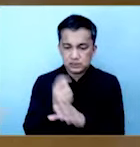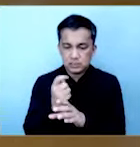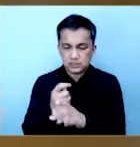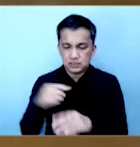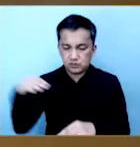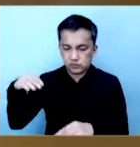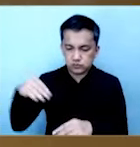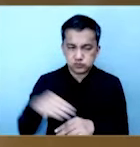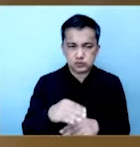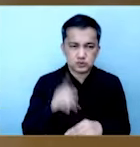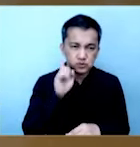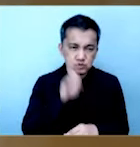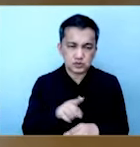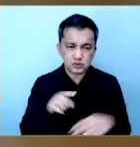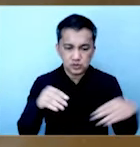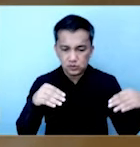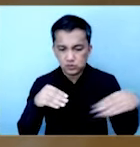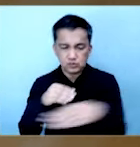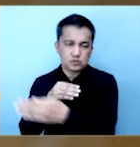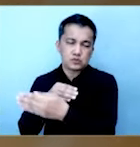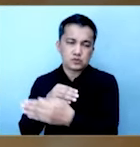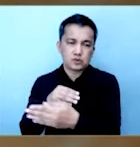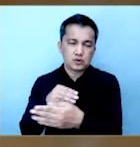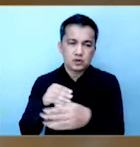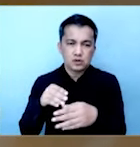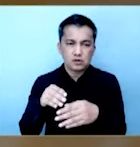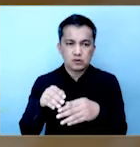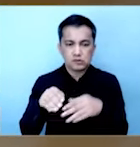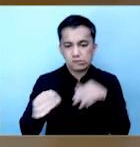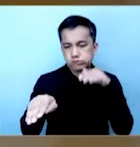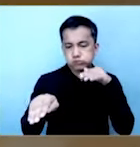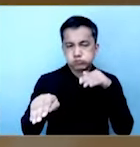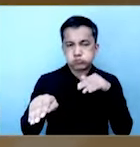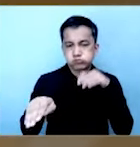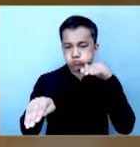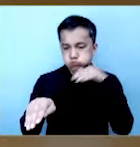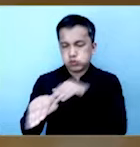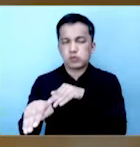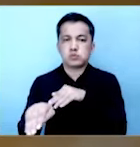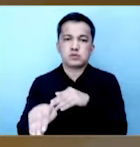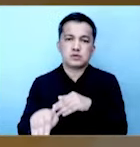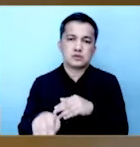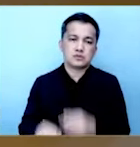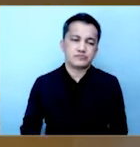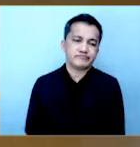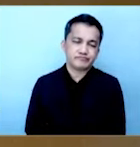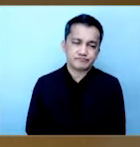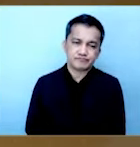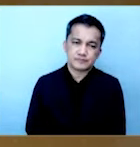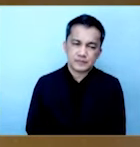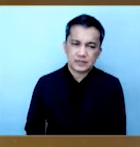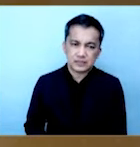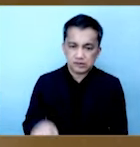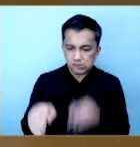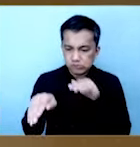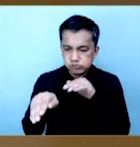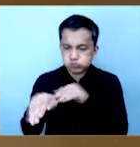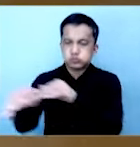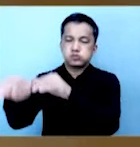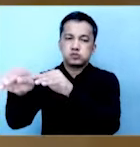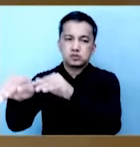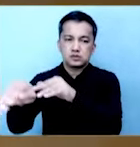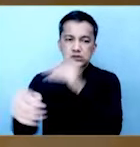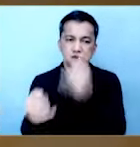kalsada ang isang motor sa harap nito. Yun nga lang, bumanggaan na kabuntot na bus sa likod ng truck. Natulak ng bus ang truck hanggang